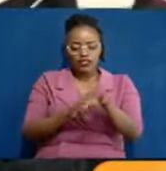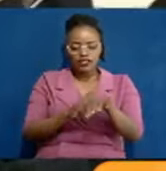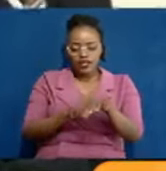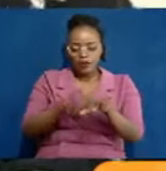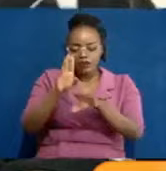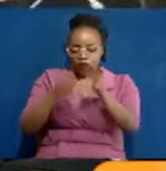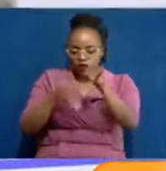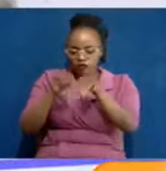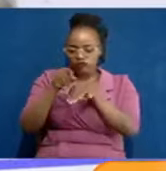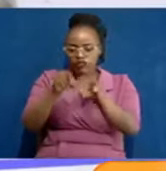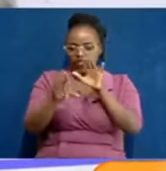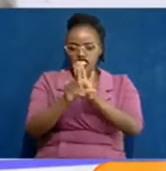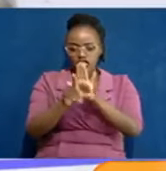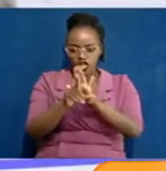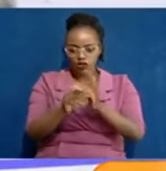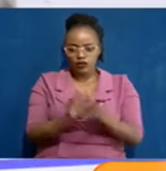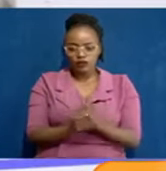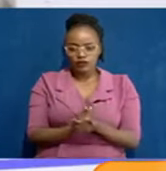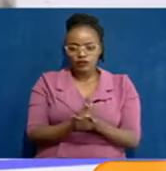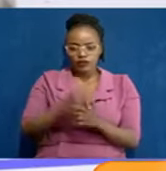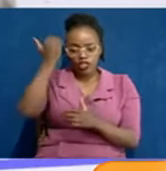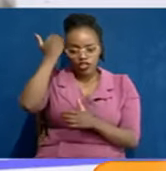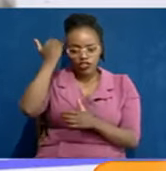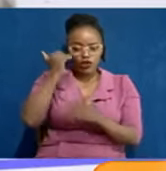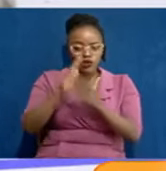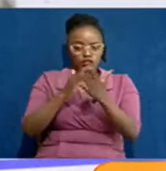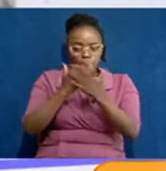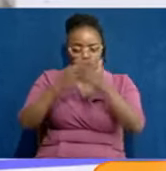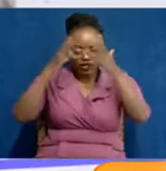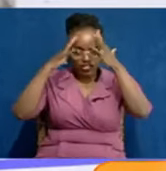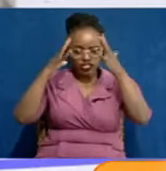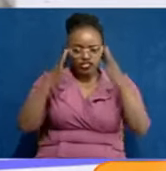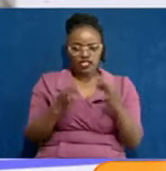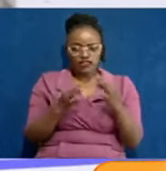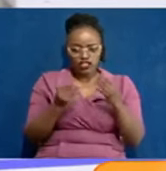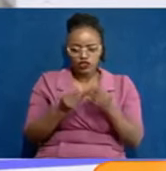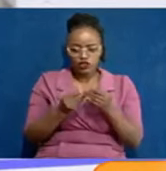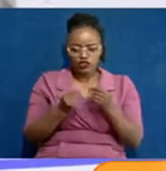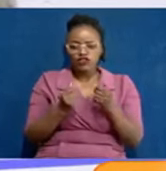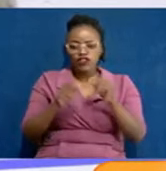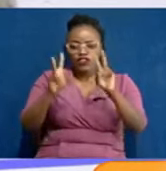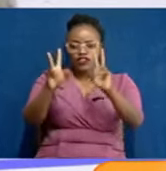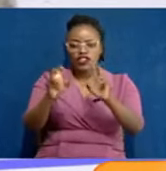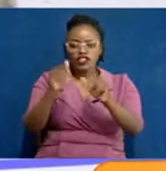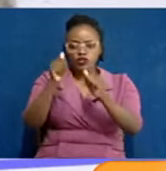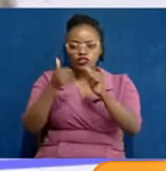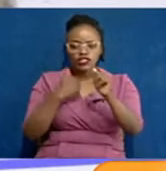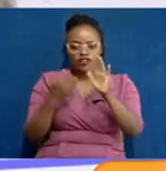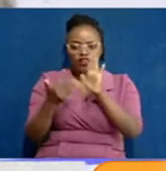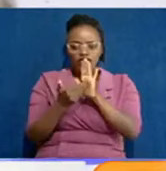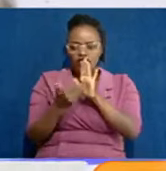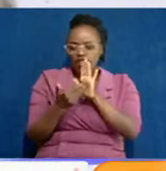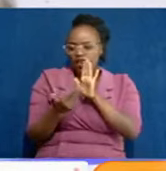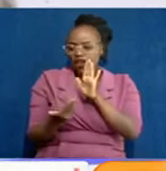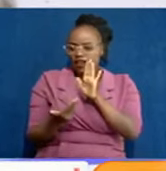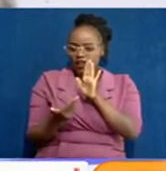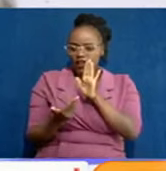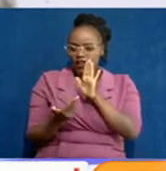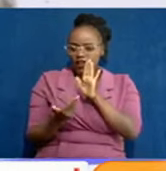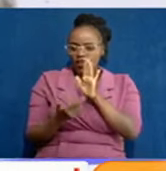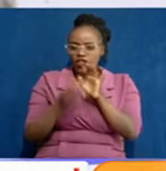kutungwa kwa sheria hiyo. That the Court of Appeals decisions to deem the issue surrounding